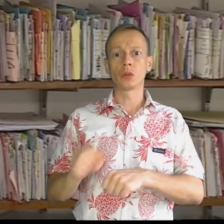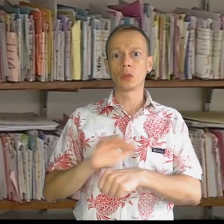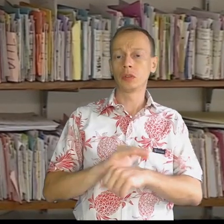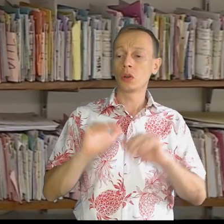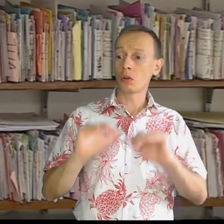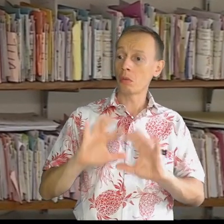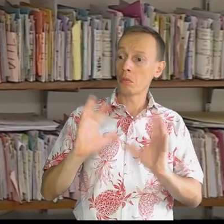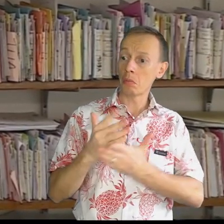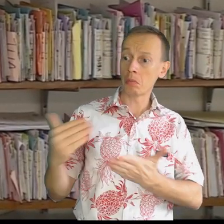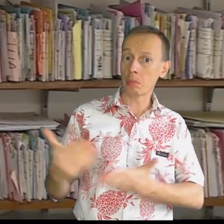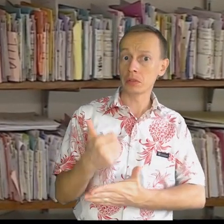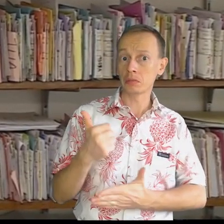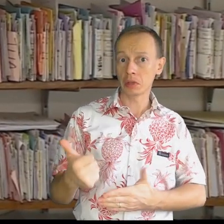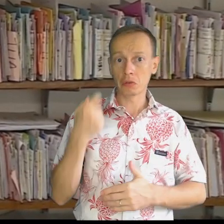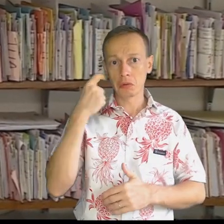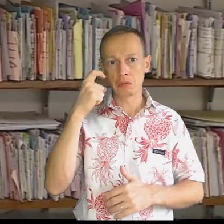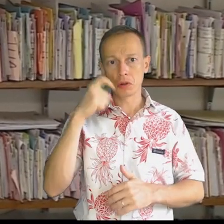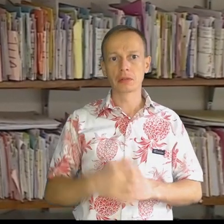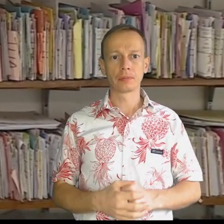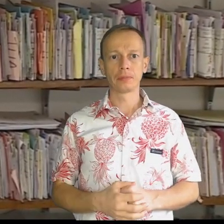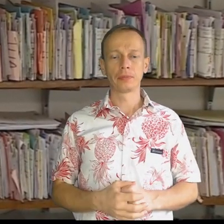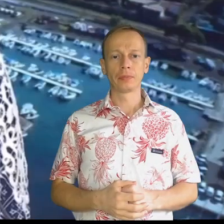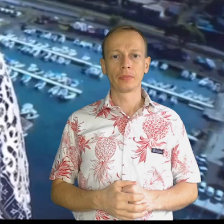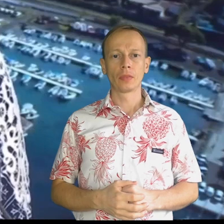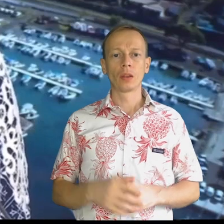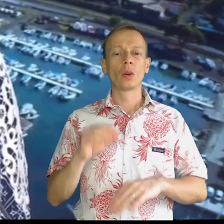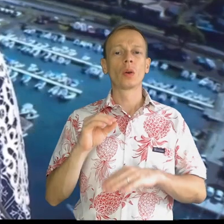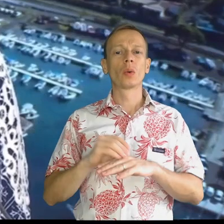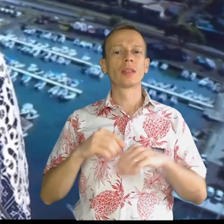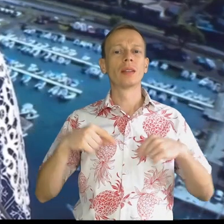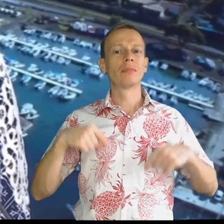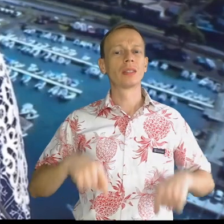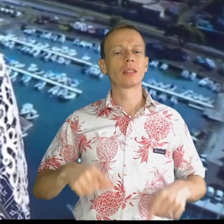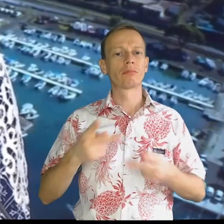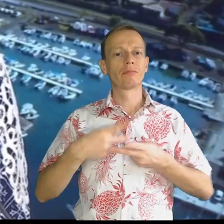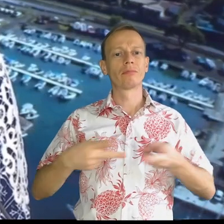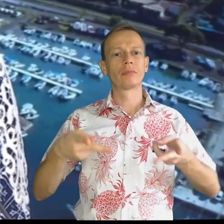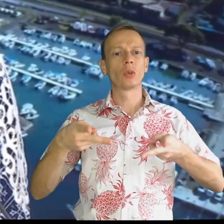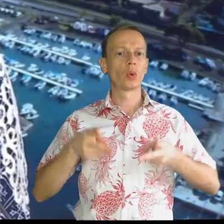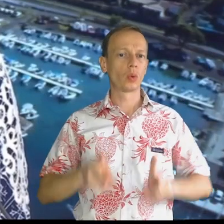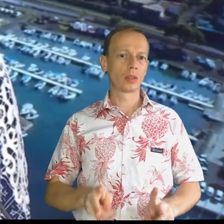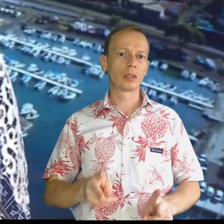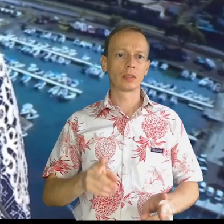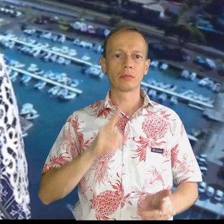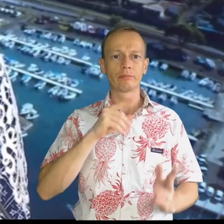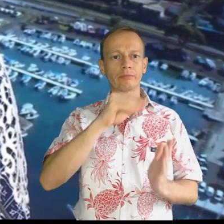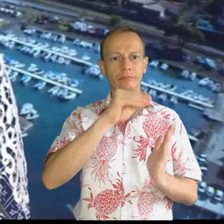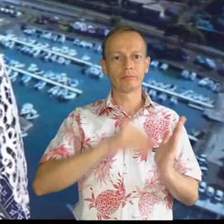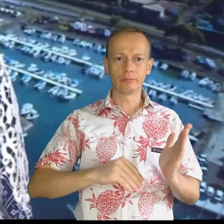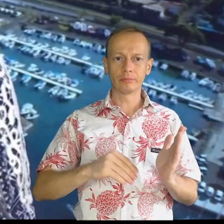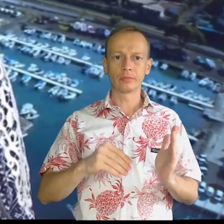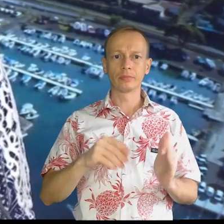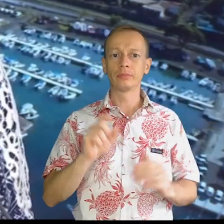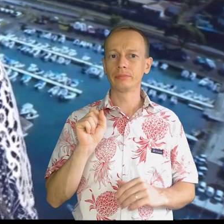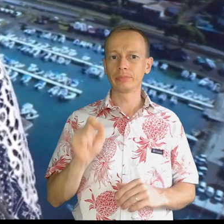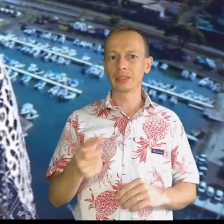risque, leur Covid s'est bien passé. Et dans un communiqué, le Conseil des ministres a autorisé la prescription